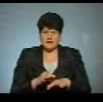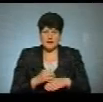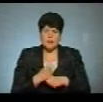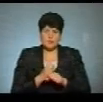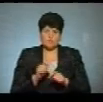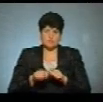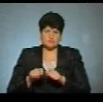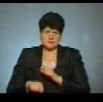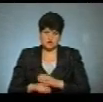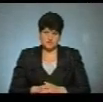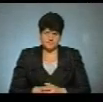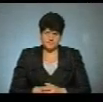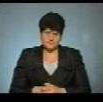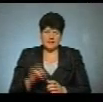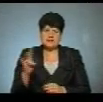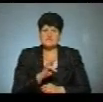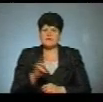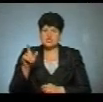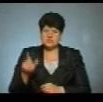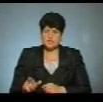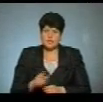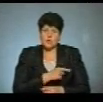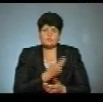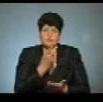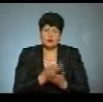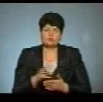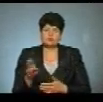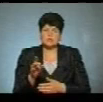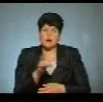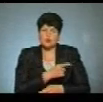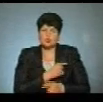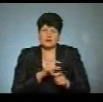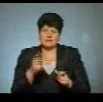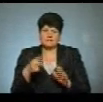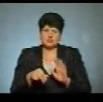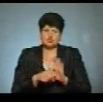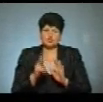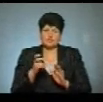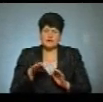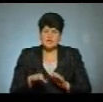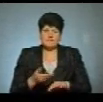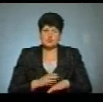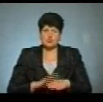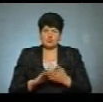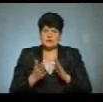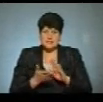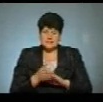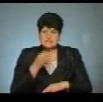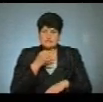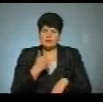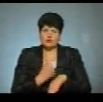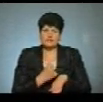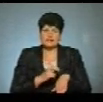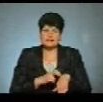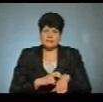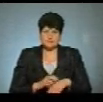лабораторних досліджень. Священника госпіталізували до Шумської районної лікарні 26 квітня у важкому стані, повідомив головний лікар